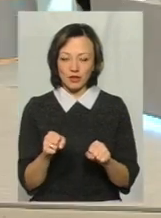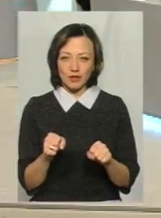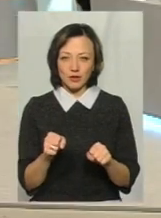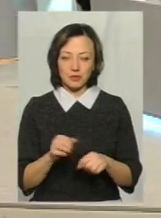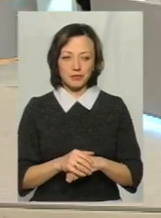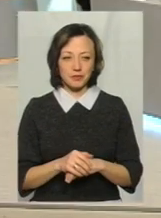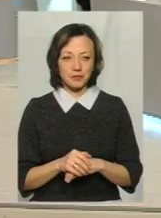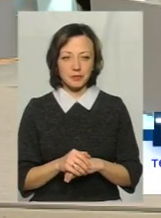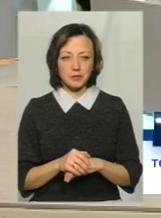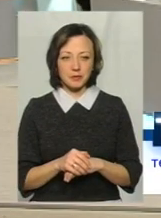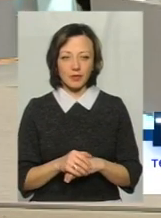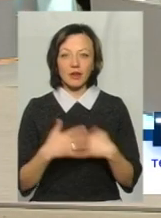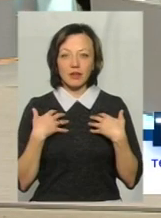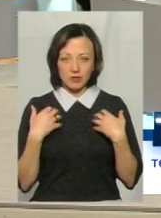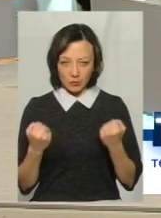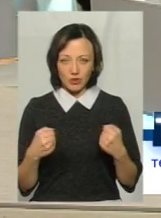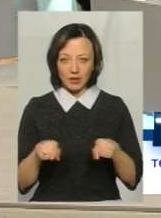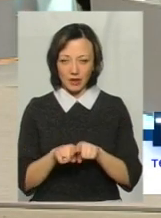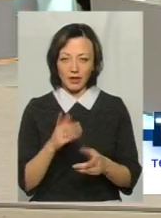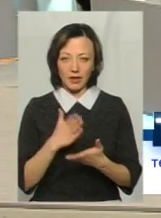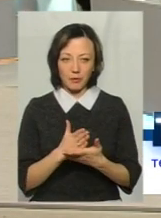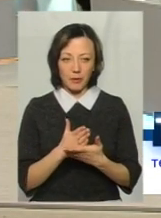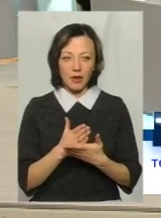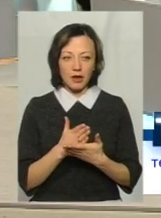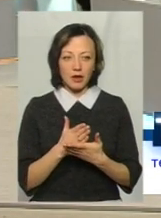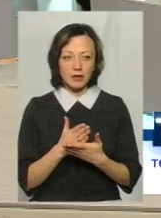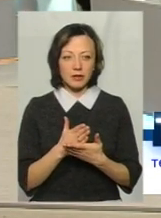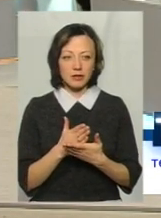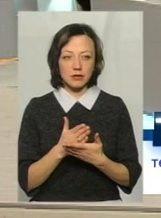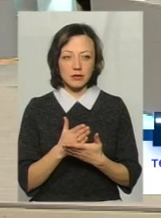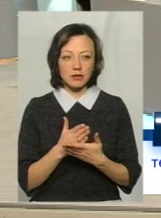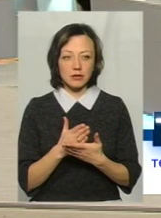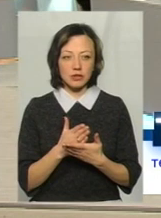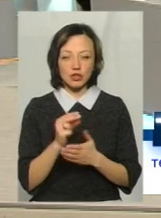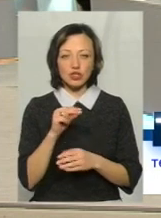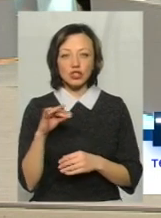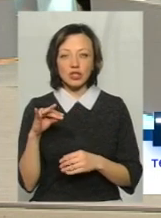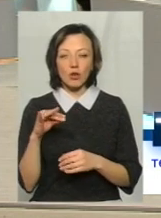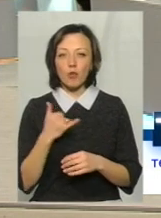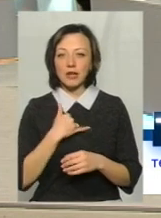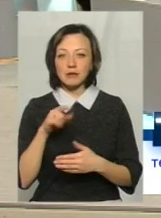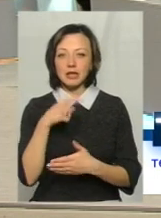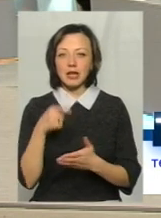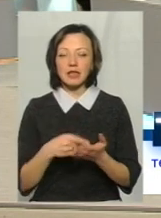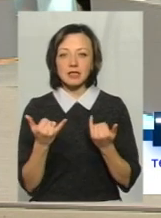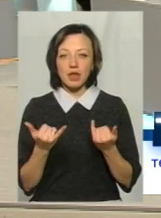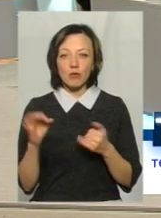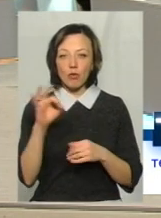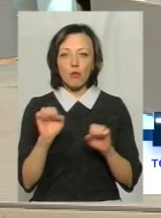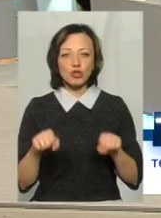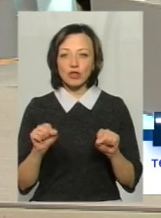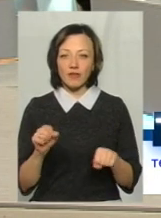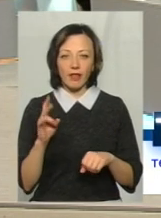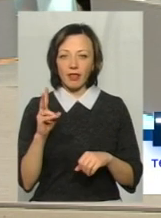вони якось виліковуються. Слава Богу, що таке є. От от мене запитання зараз стосовно, можливо,